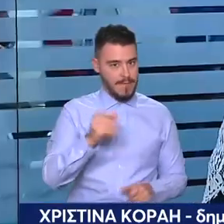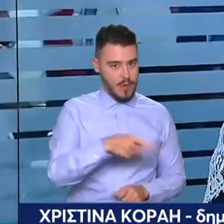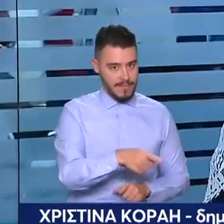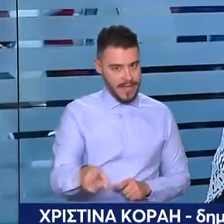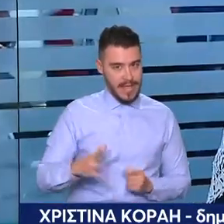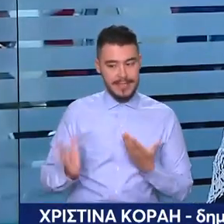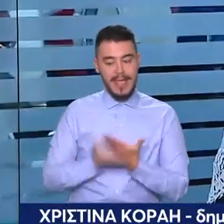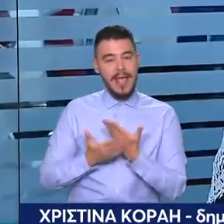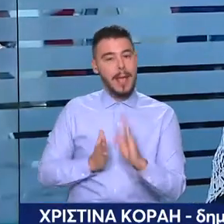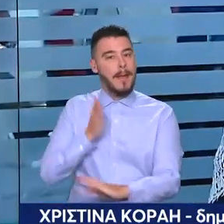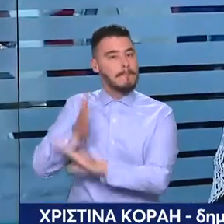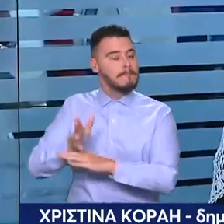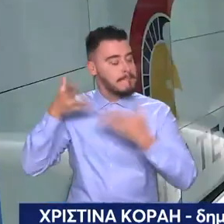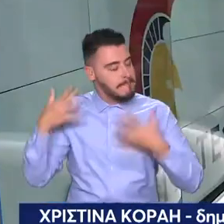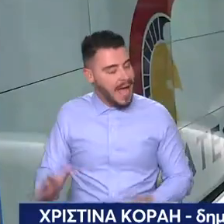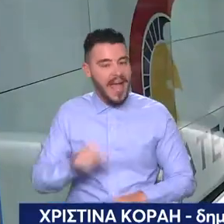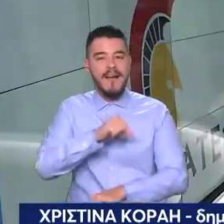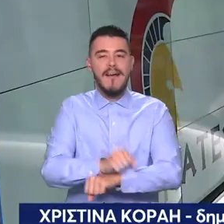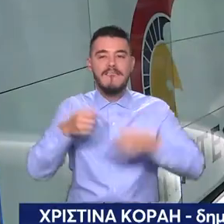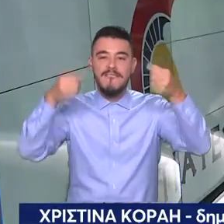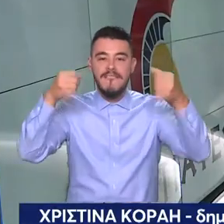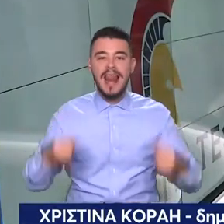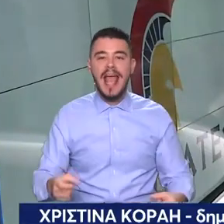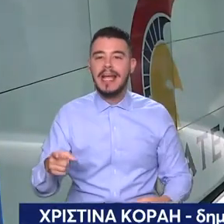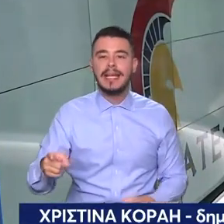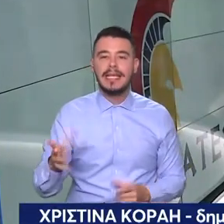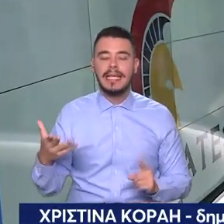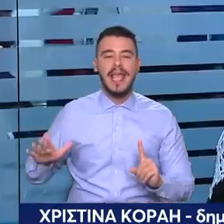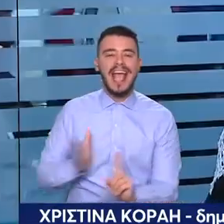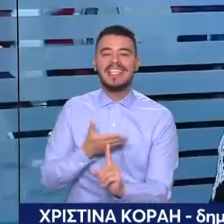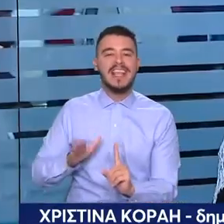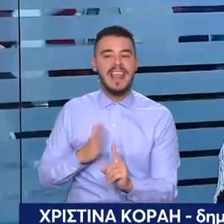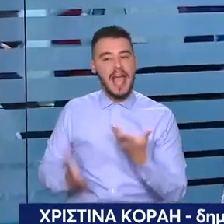Ηλία Κασιδιάρη στις φυλακές. Λοιπόν. Τι πήγαν, να του πούνε καλησπέρα. Χριστίνα μου, σε ευχαριστώ πολύ.